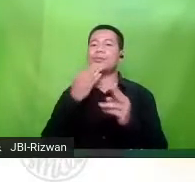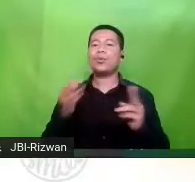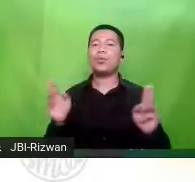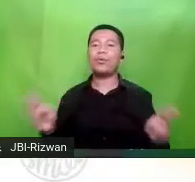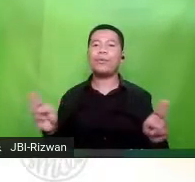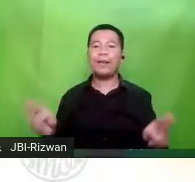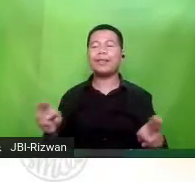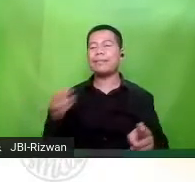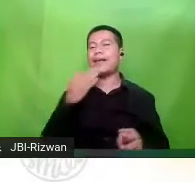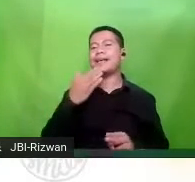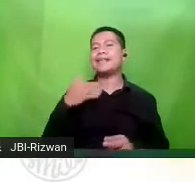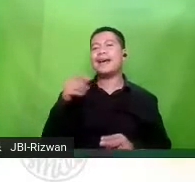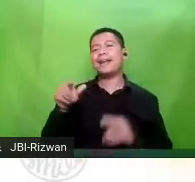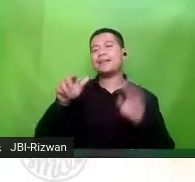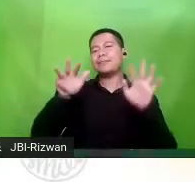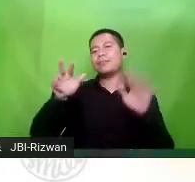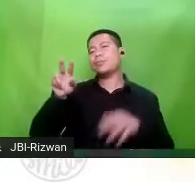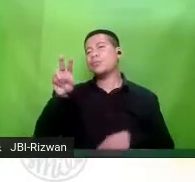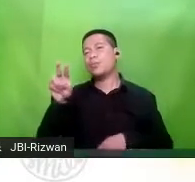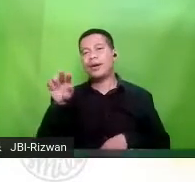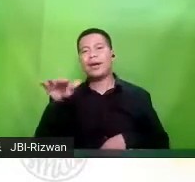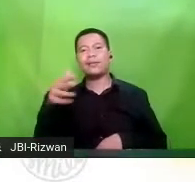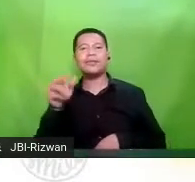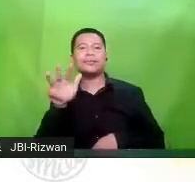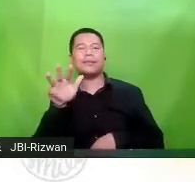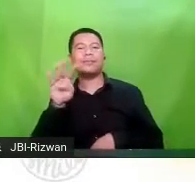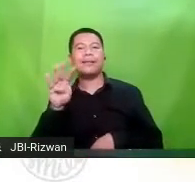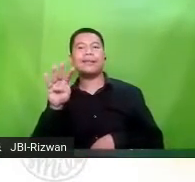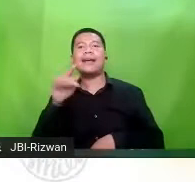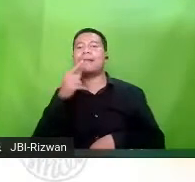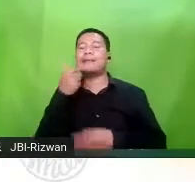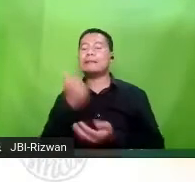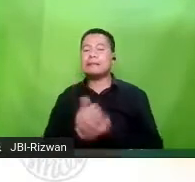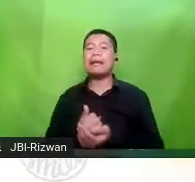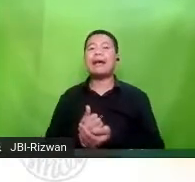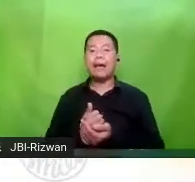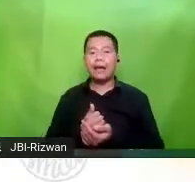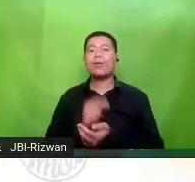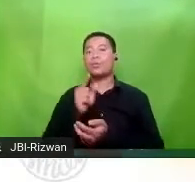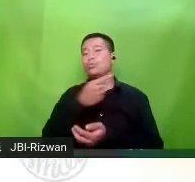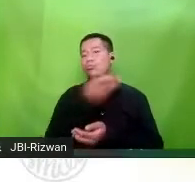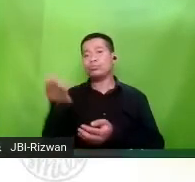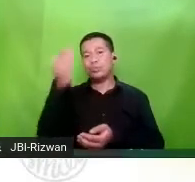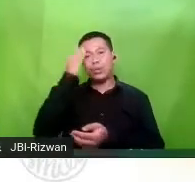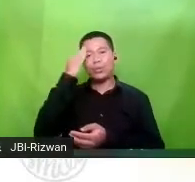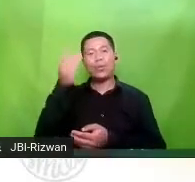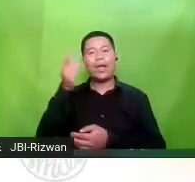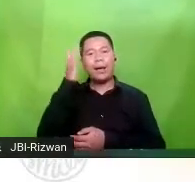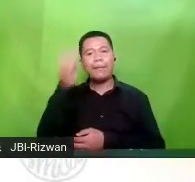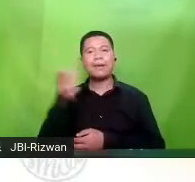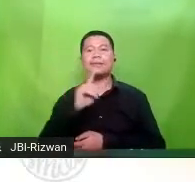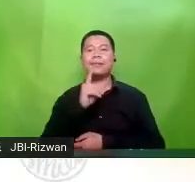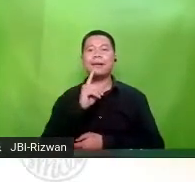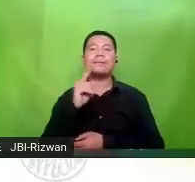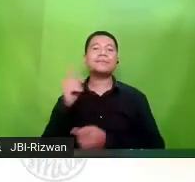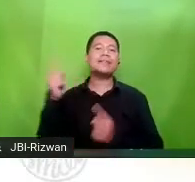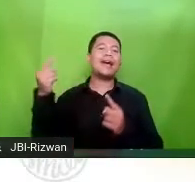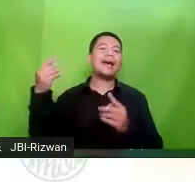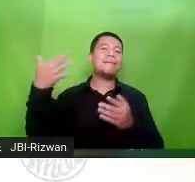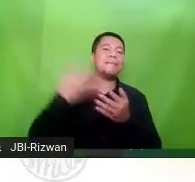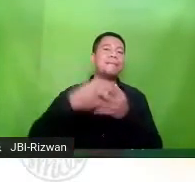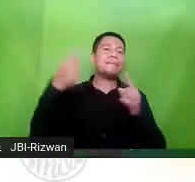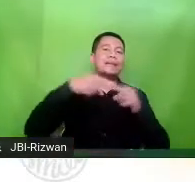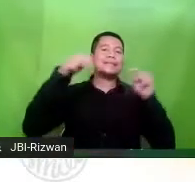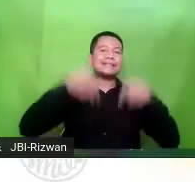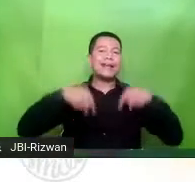di 92, 94. Nah, ini penting untuk kita ketahui kenapa? Karena sampai dengan saat sekarang seringkali